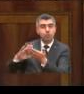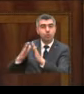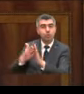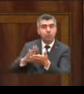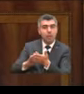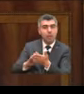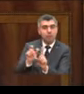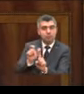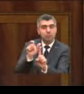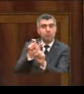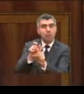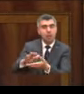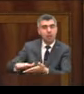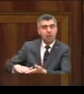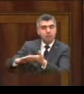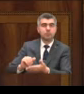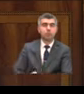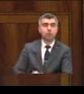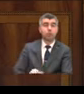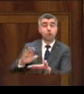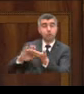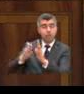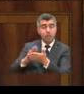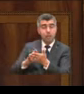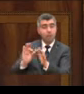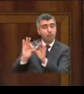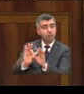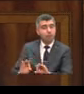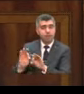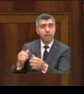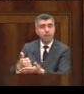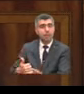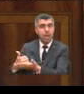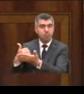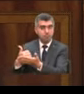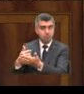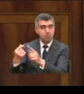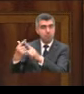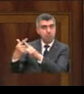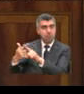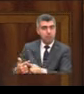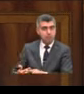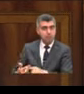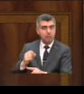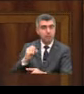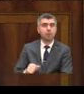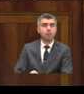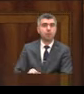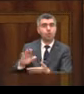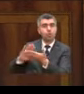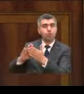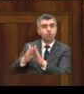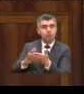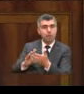بهذه الفئة؟ جمعيات في حاجة إلى دعم مادي ومعنوي، كما هو الشأن بالنسبة لجمعية